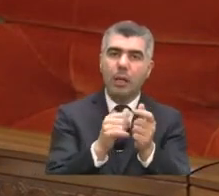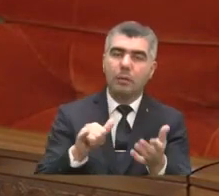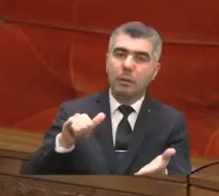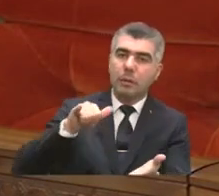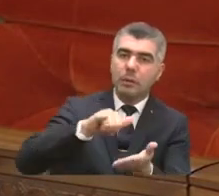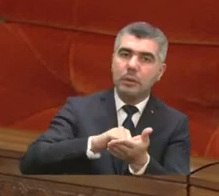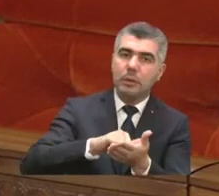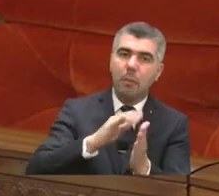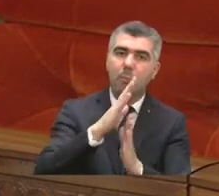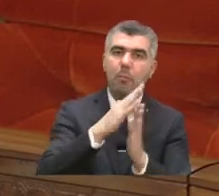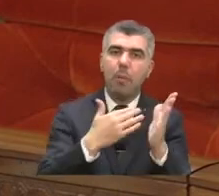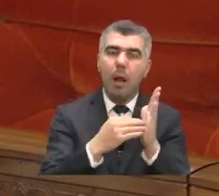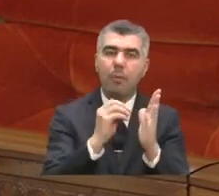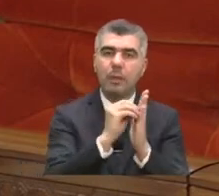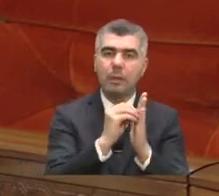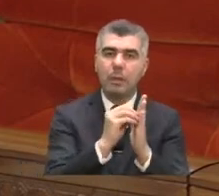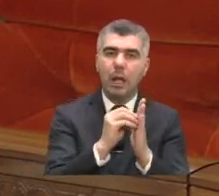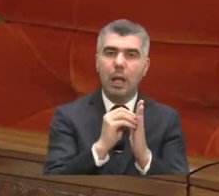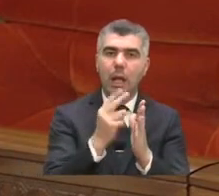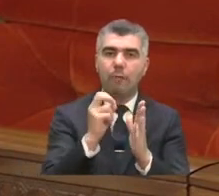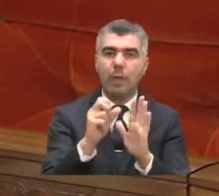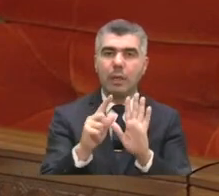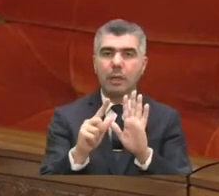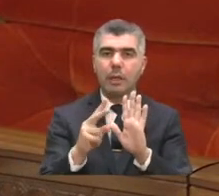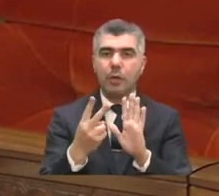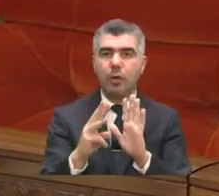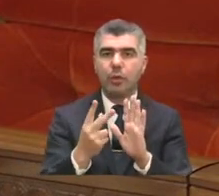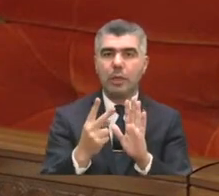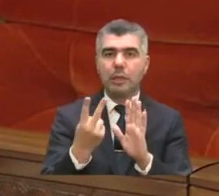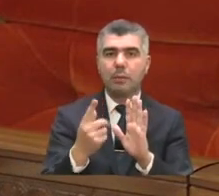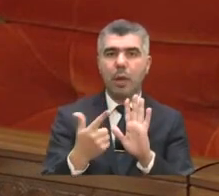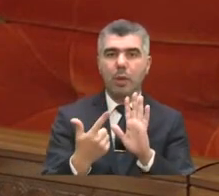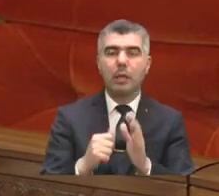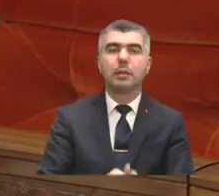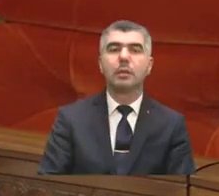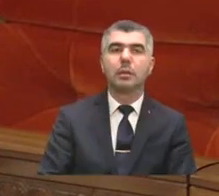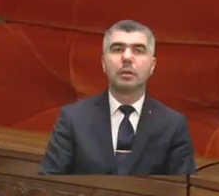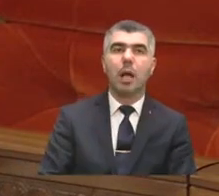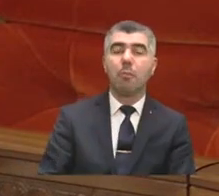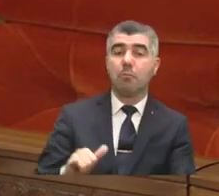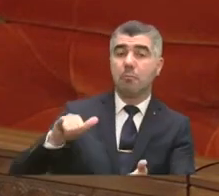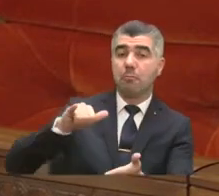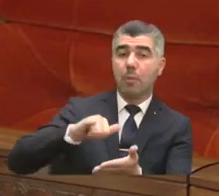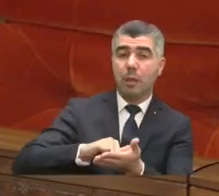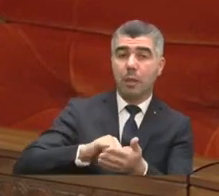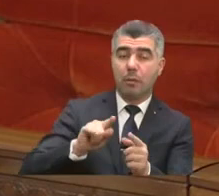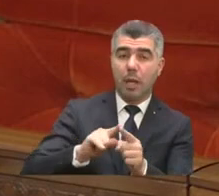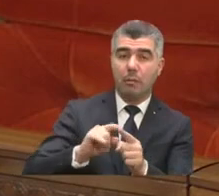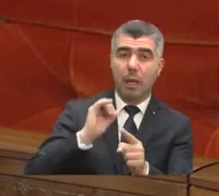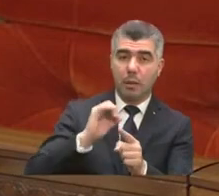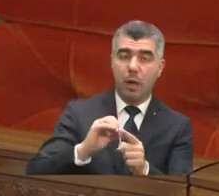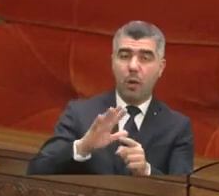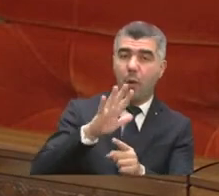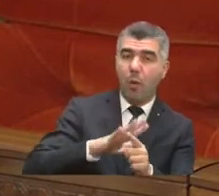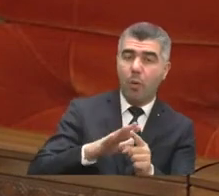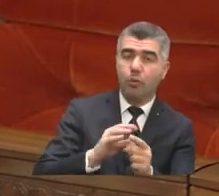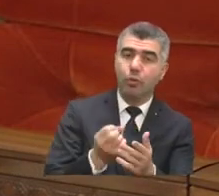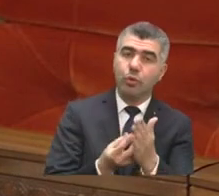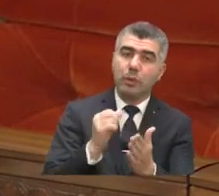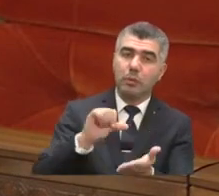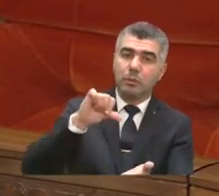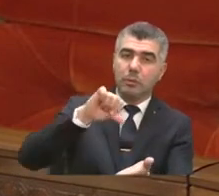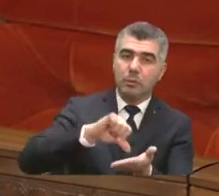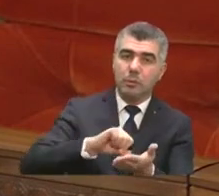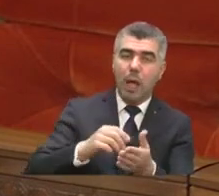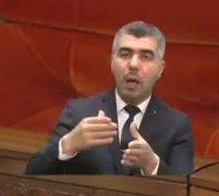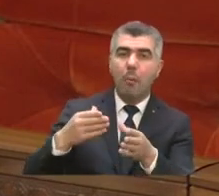العقد البرنامج 23-37. بغيت نذكر أن شبكة المطارات تعززت خلال السنوات الأخيرة بالمحطة الجوية الجديدة